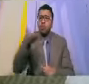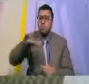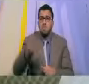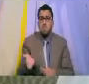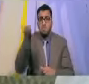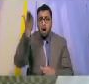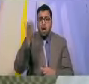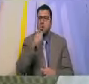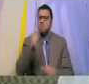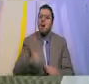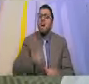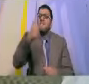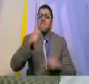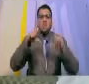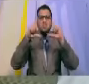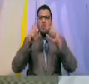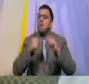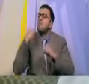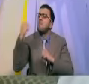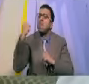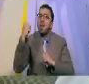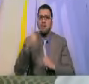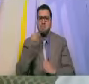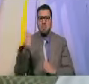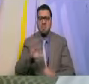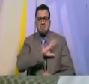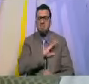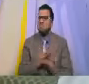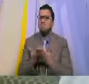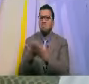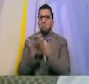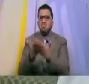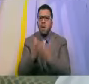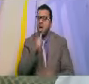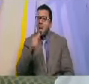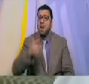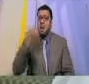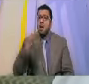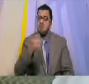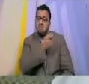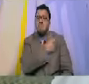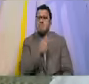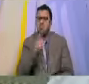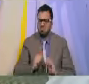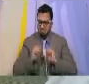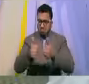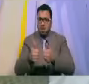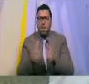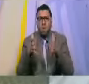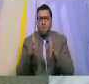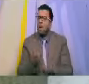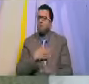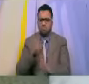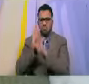البار جسد اروع صور البطوله والشجاعه والتضحيه فكان مثالا حيا للقائد المقدام الذي قدم مع